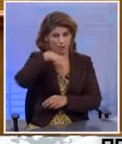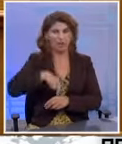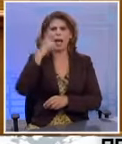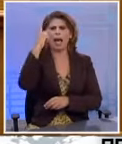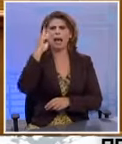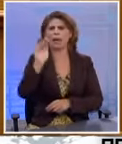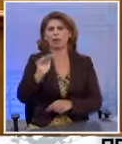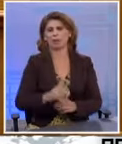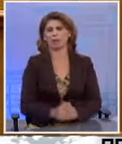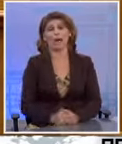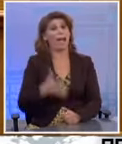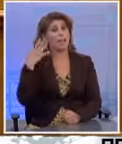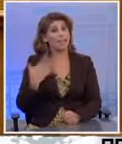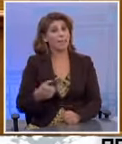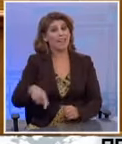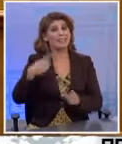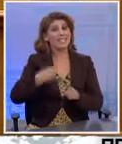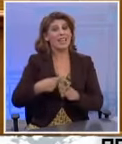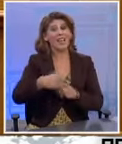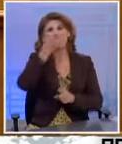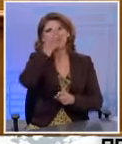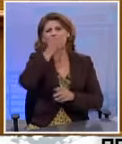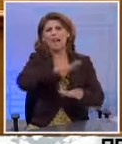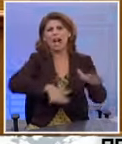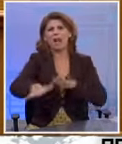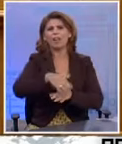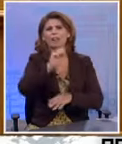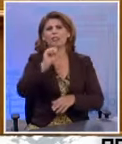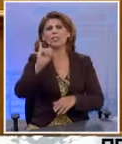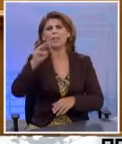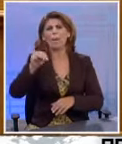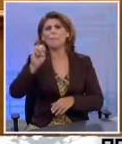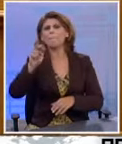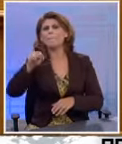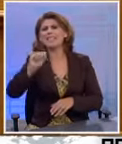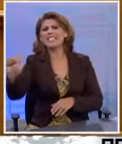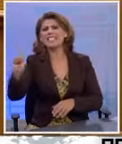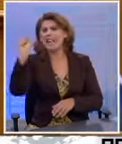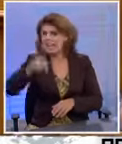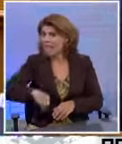Υπάρχει στη χώρα σκάνδαλο Siemens, ναι ή όχι, κύριε Μητσοτάκη?